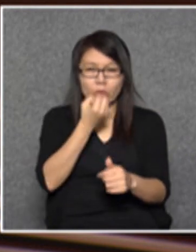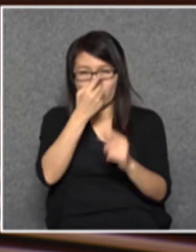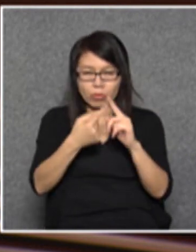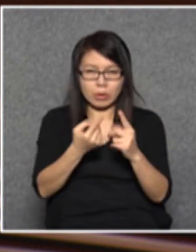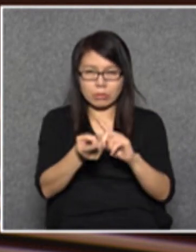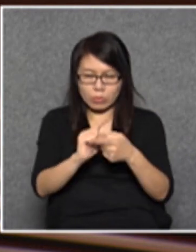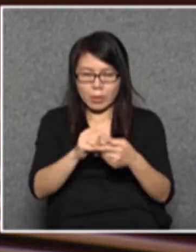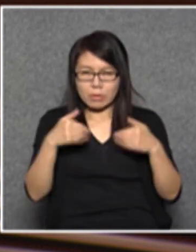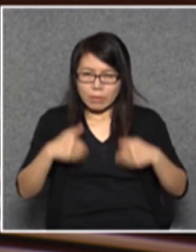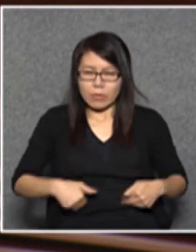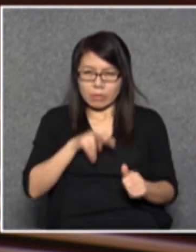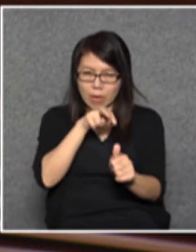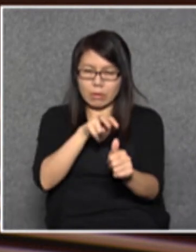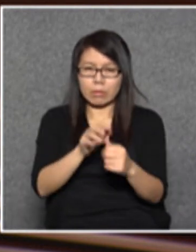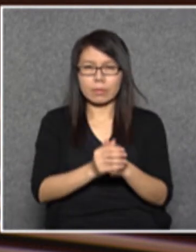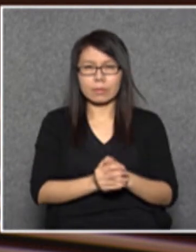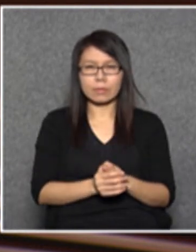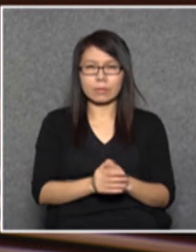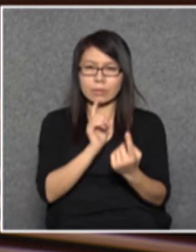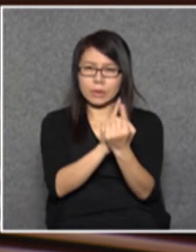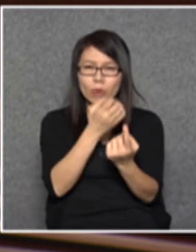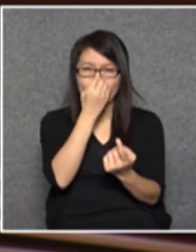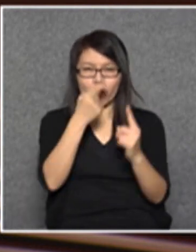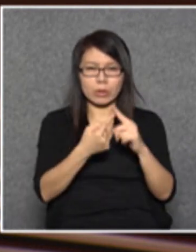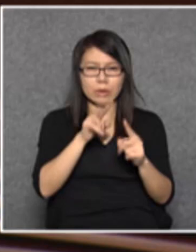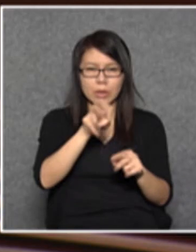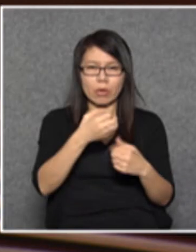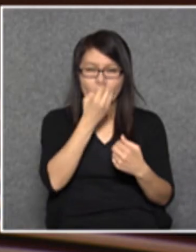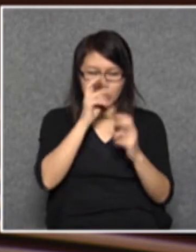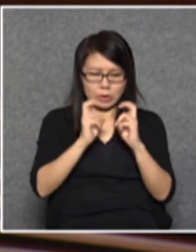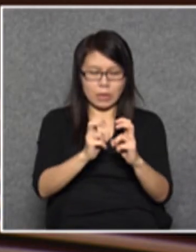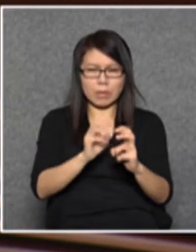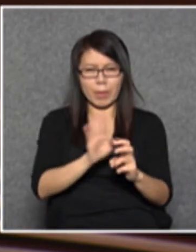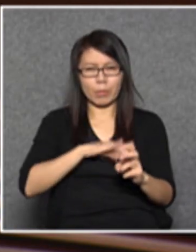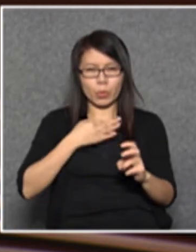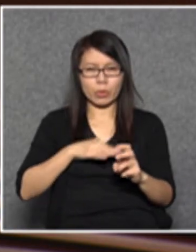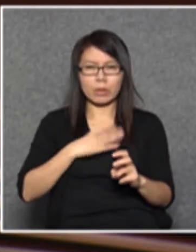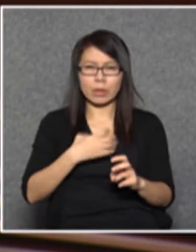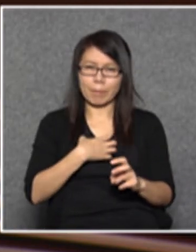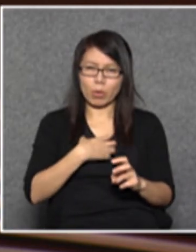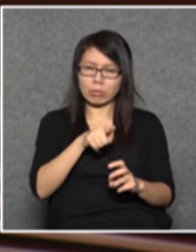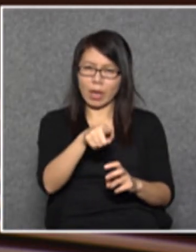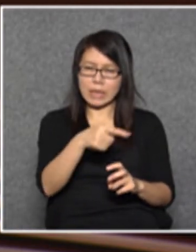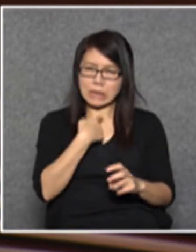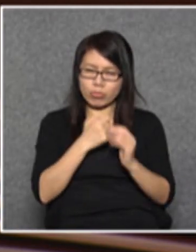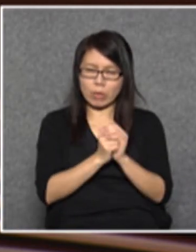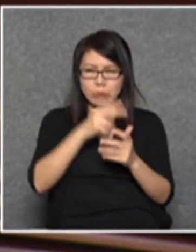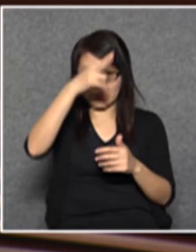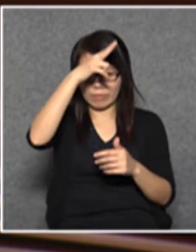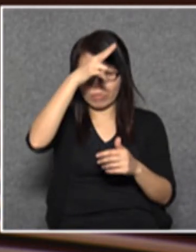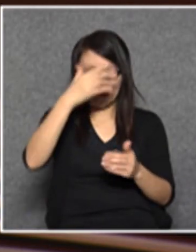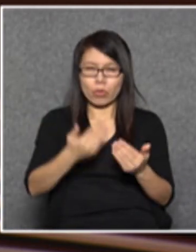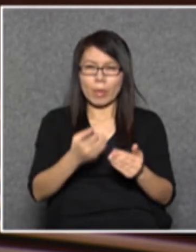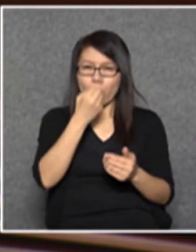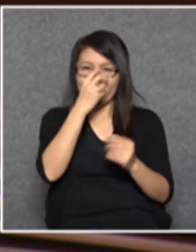份，在面對市民對港鐵的不滿的時候，你會否要求政府和